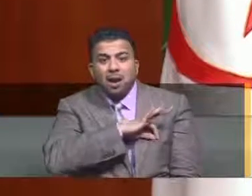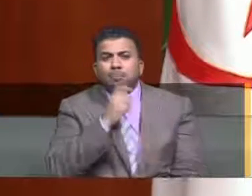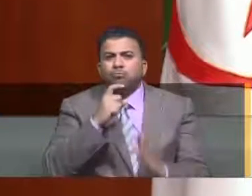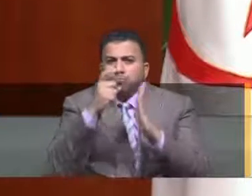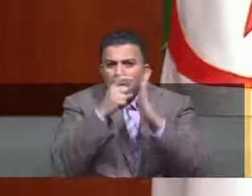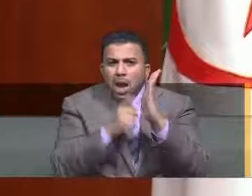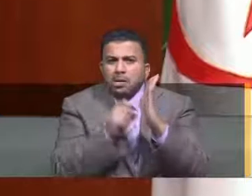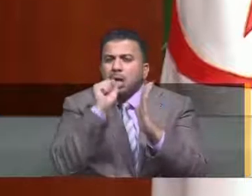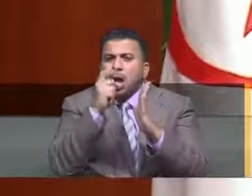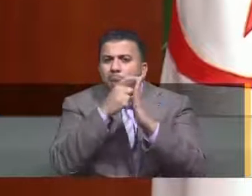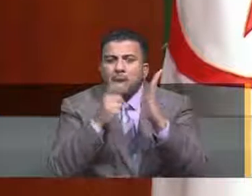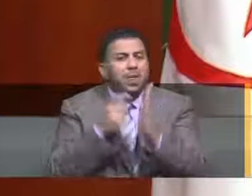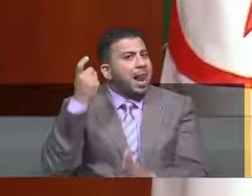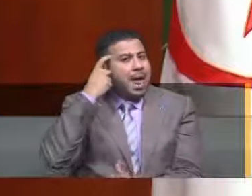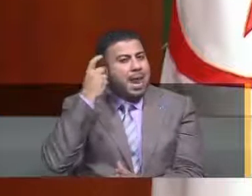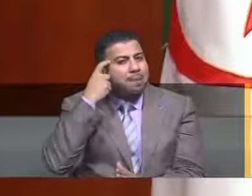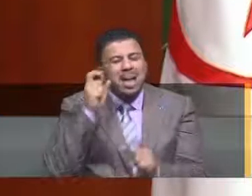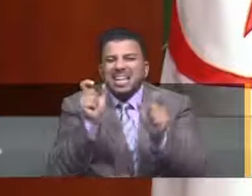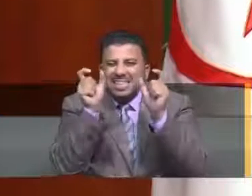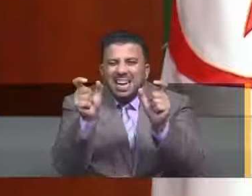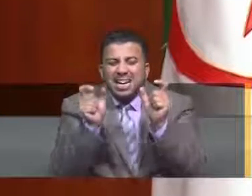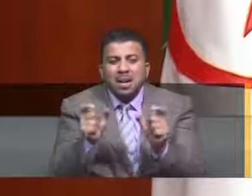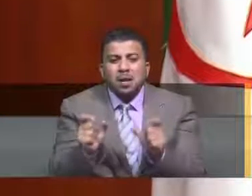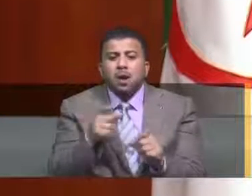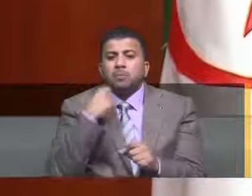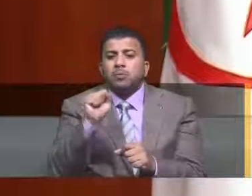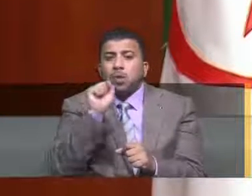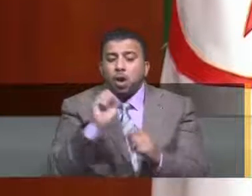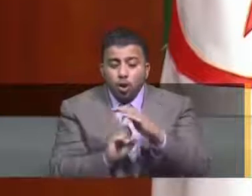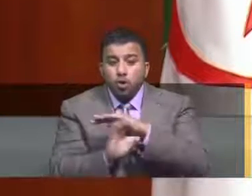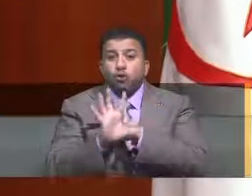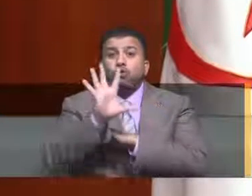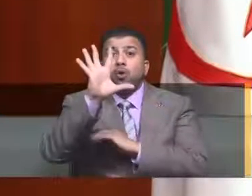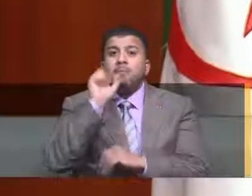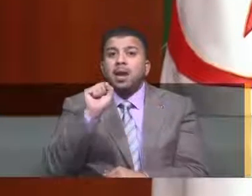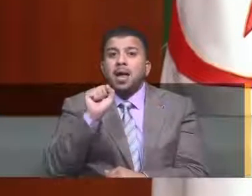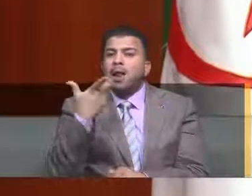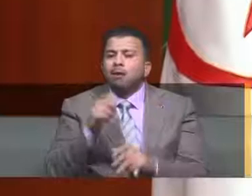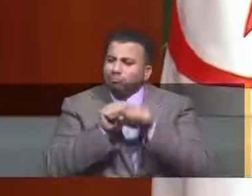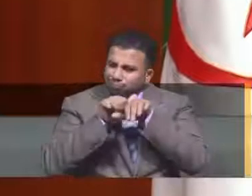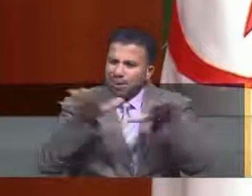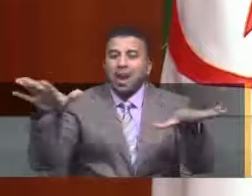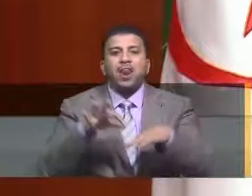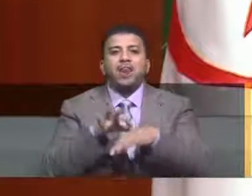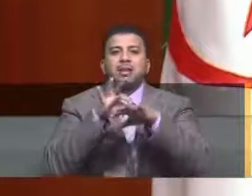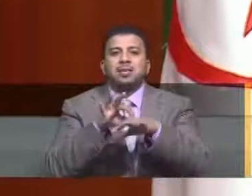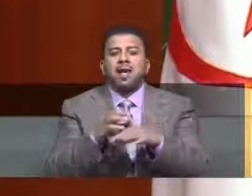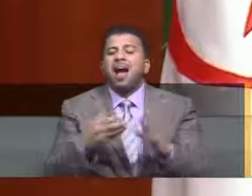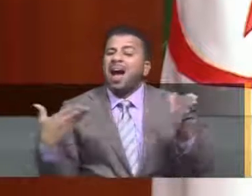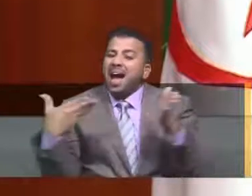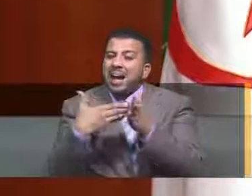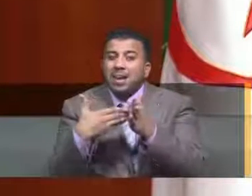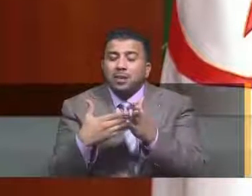المنضبطة بالمنهجيات العلمية الدقيقة أن تسطع نجومها على العالمين. أخيرا وليس